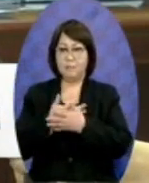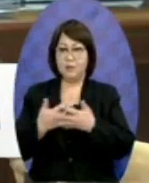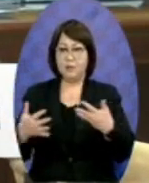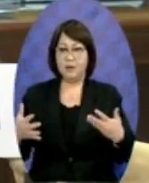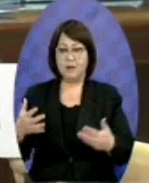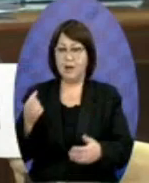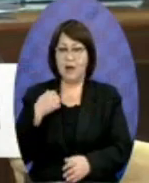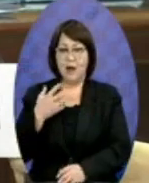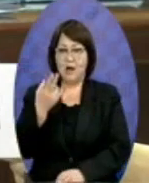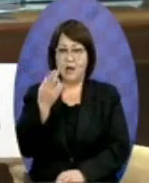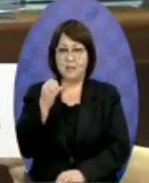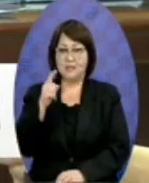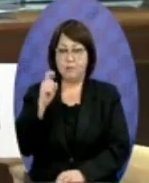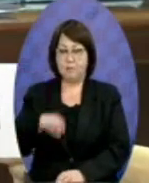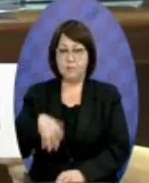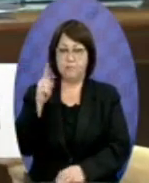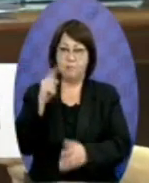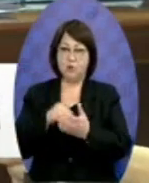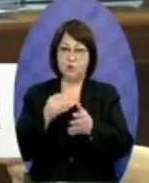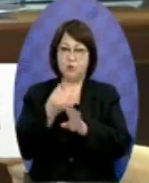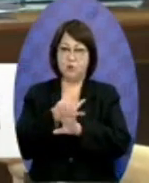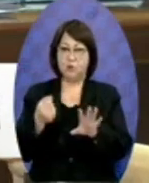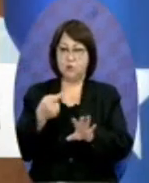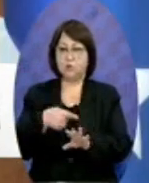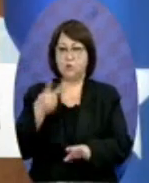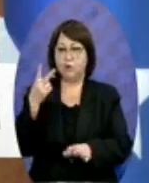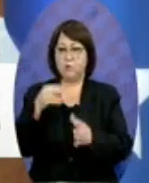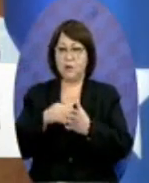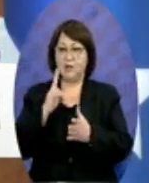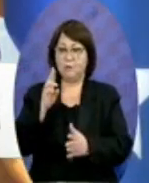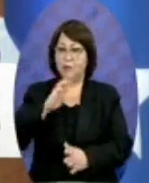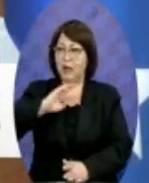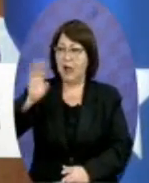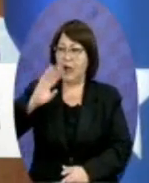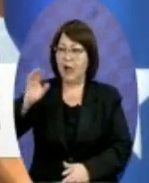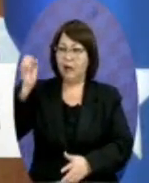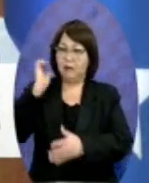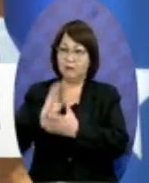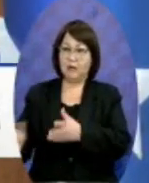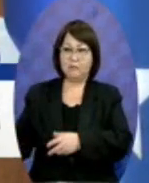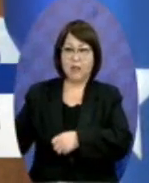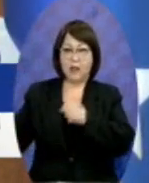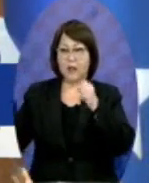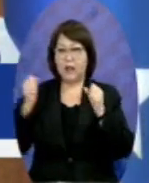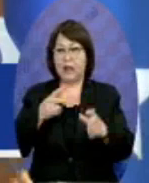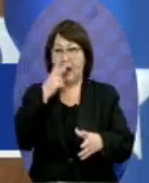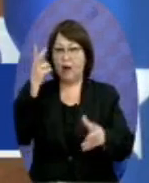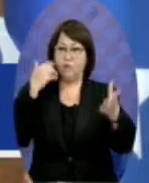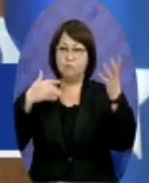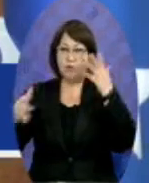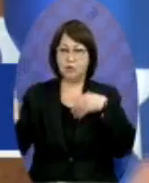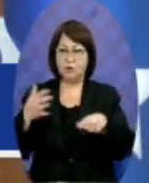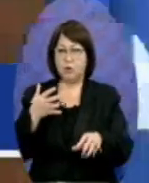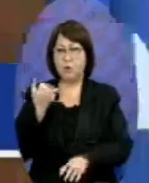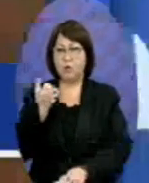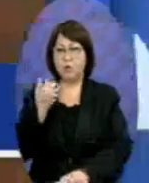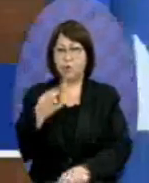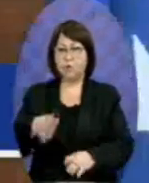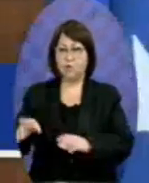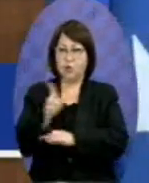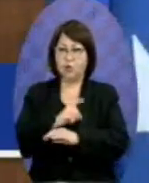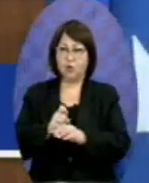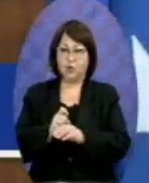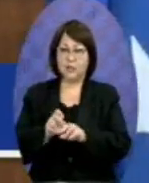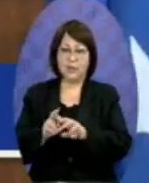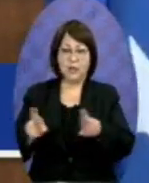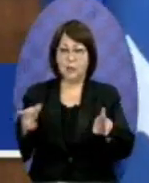нар 1700-аас 2000 км-с татж байна. Агаарын бохирдол бол Улаанбаатар хотоос ялгаагүй шүү дээ манай Ховд аймгийн хувьд. Тээврийн хөлс